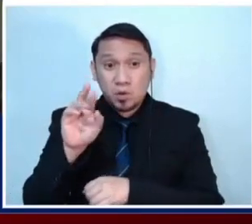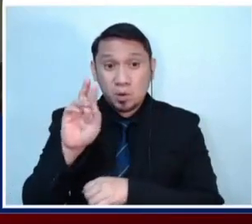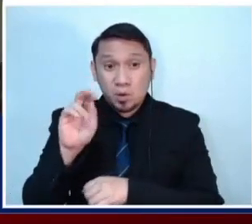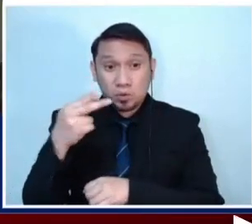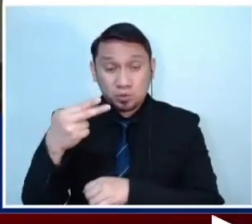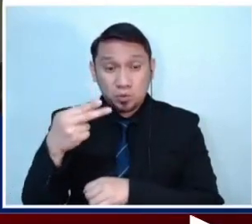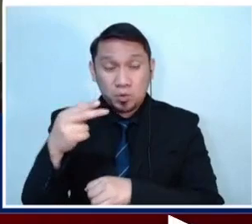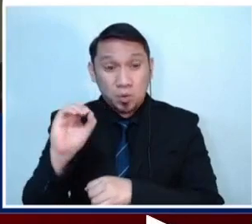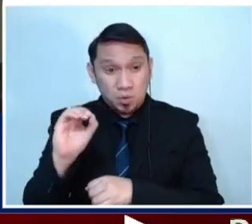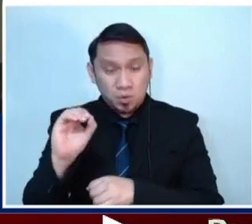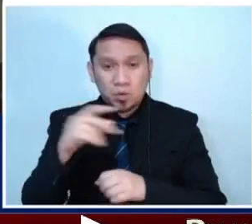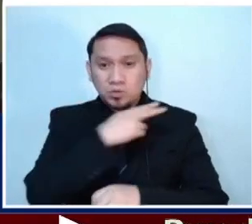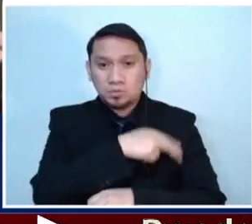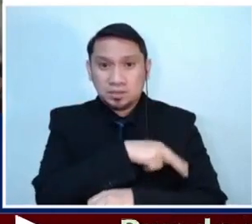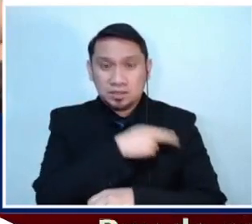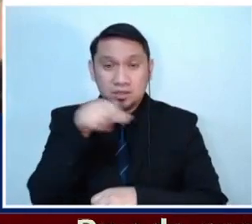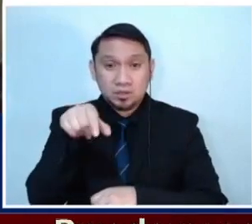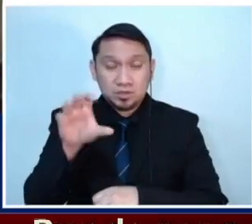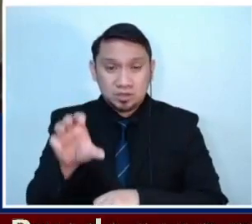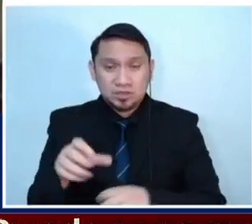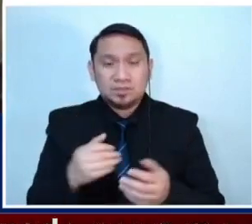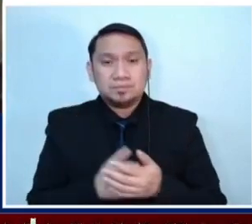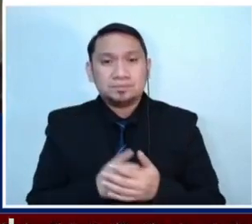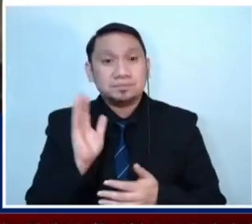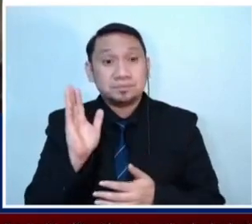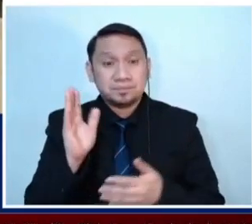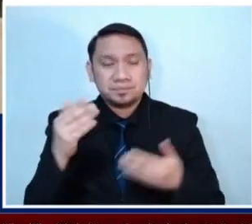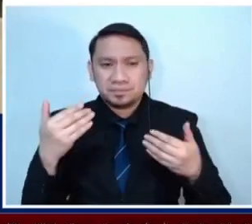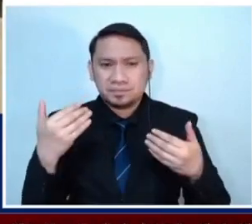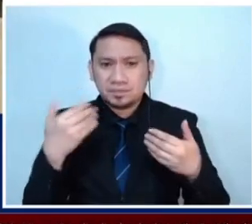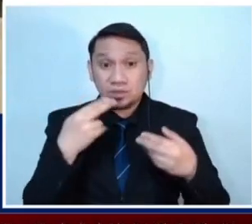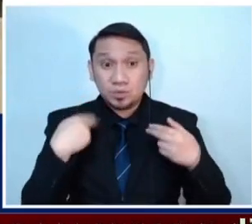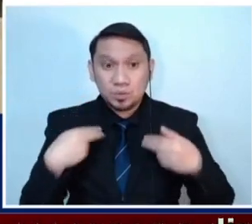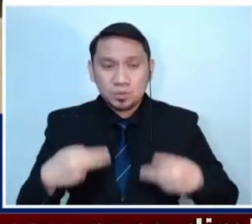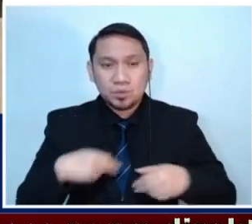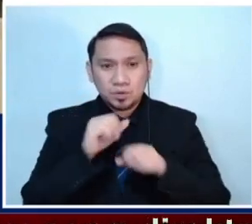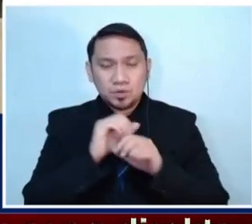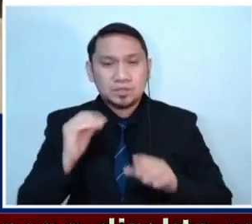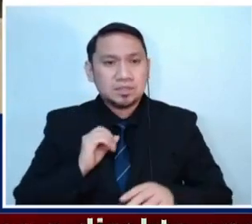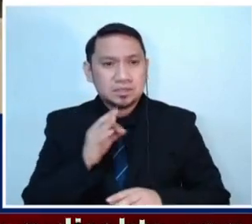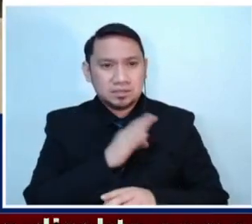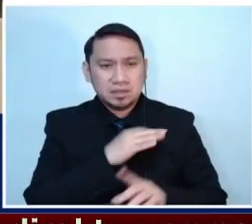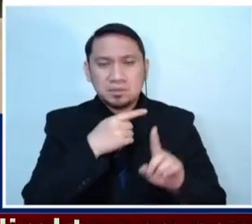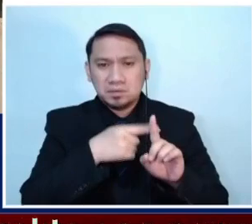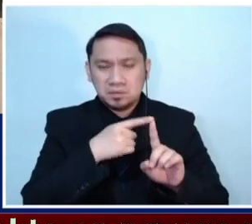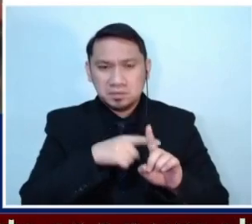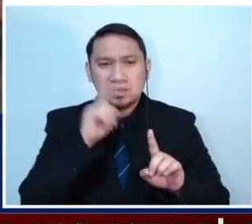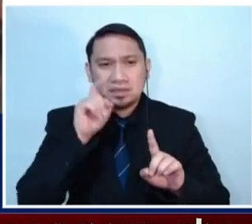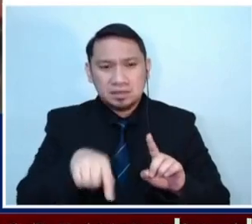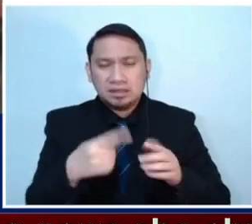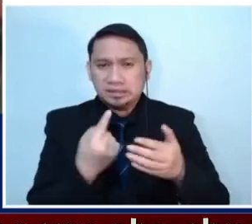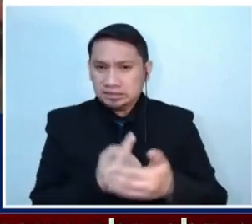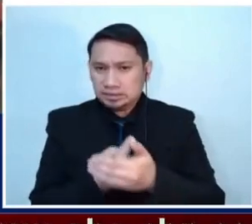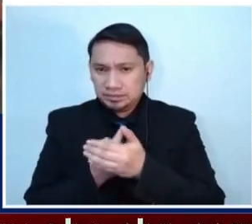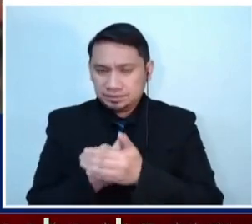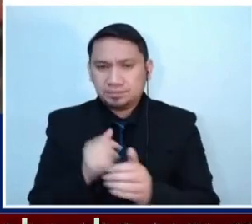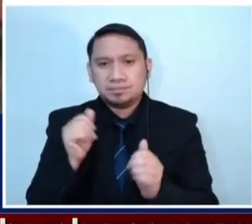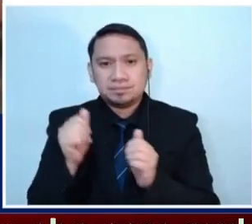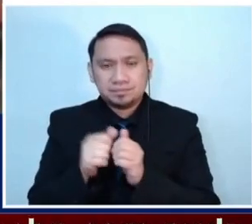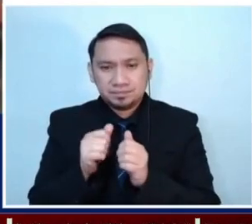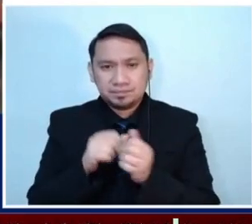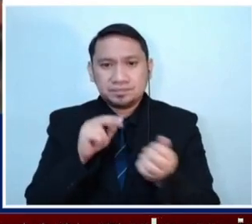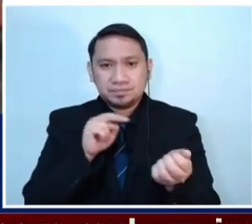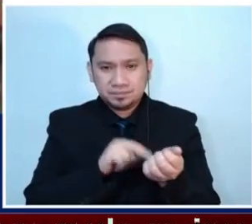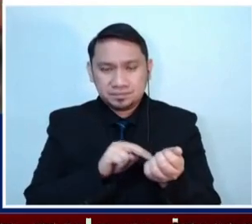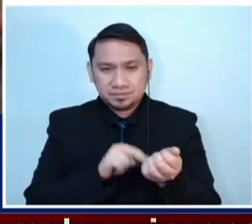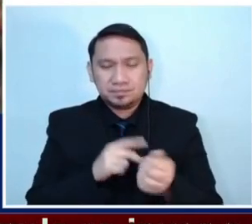City. Higit 50 healthcare workers ang nagpositibo sa COVID-19 at kinailangang mag-isolate kasama na ang nurse na si